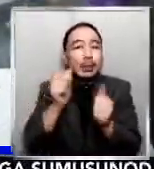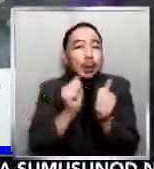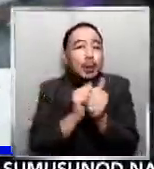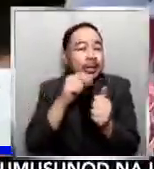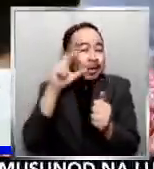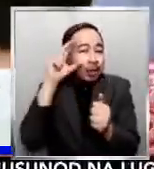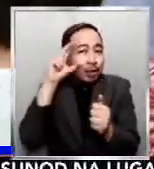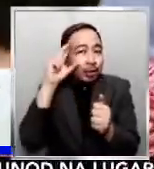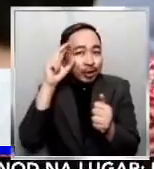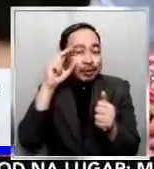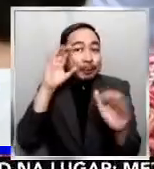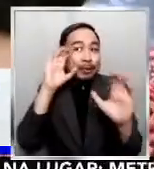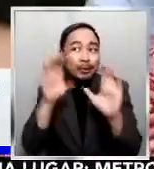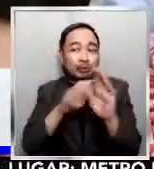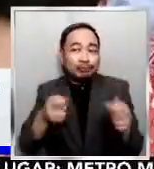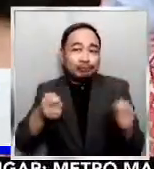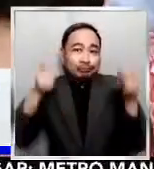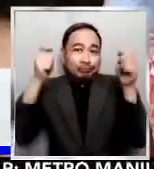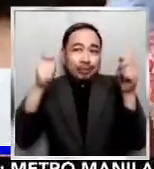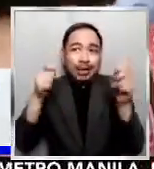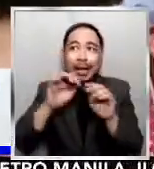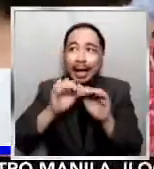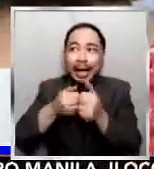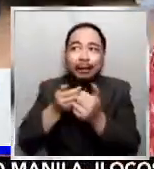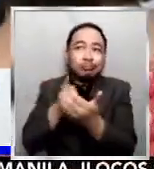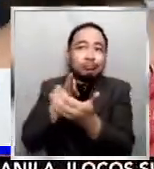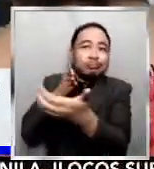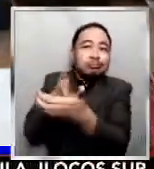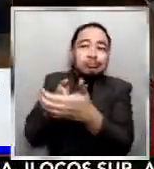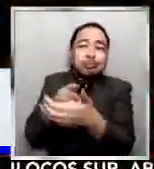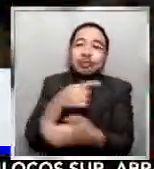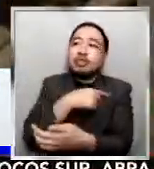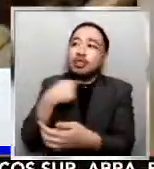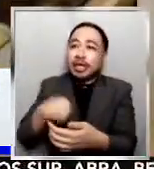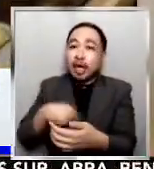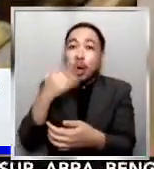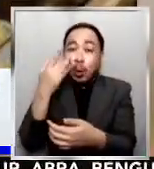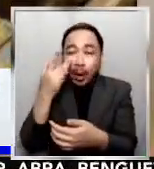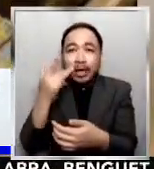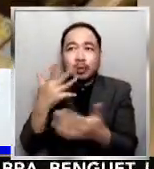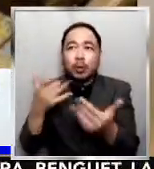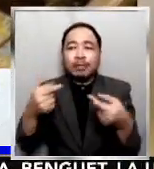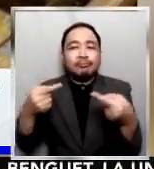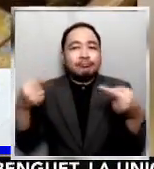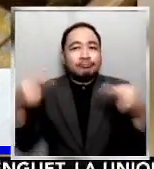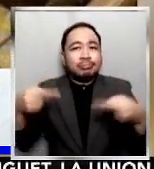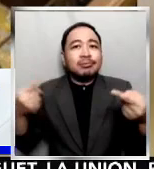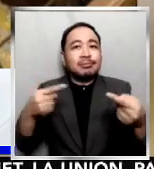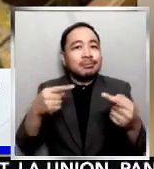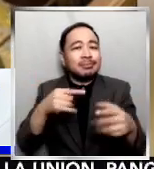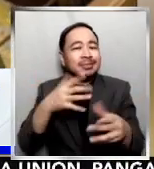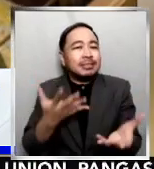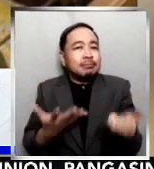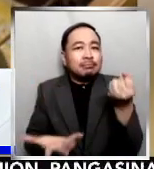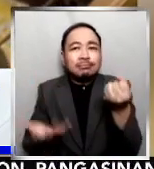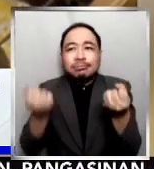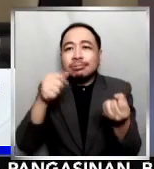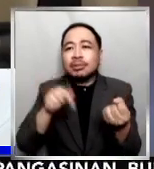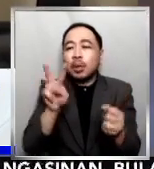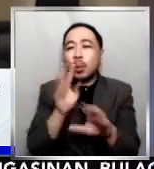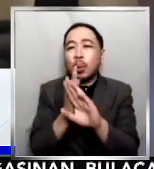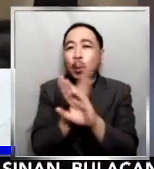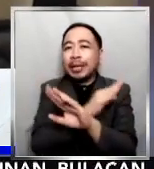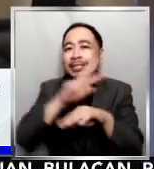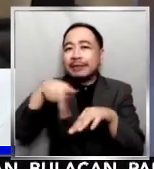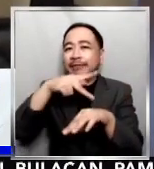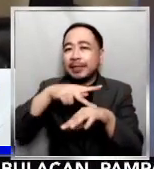sa China para igiit ang karapatan ng Pilipinas sa West Philippine Sea. Ngayong araw ang 5th anibersaryo ng pagkapanalo ng Pilipinas